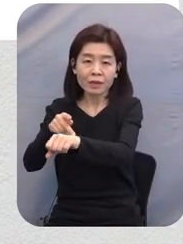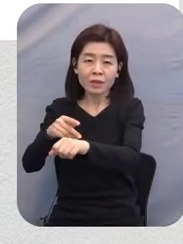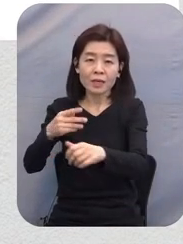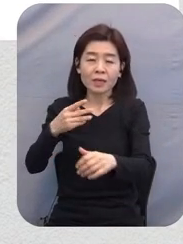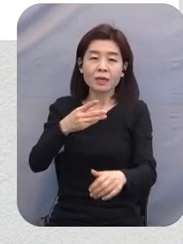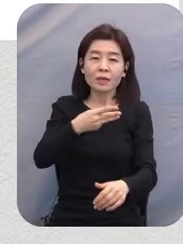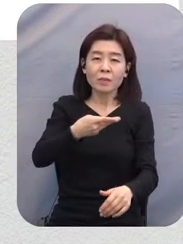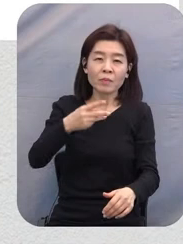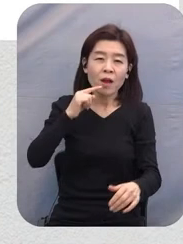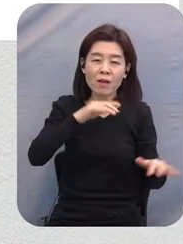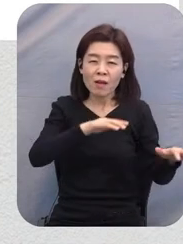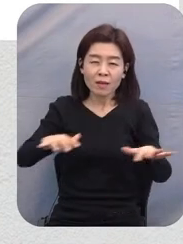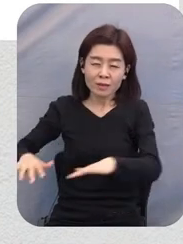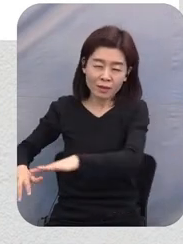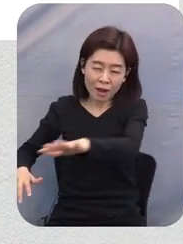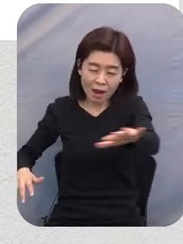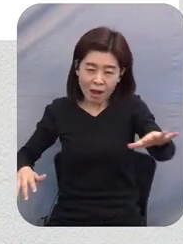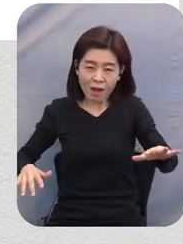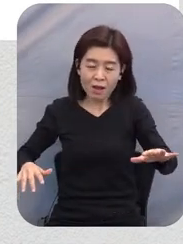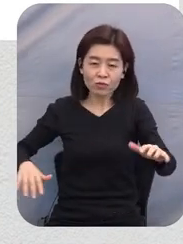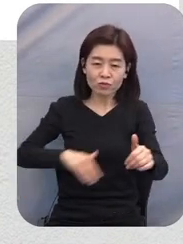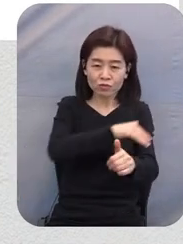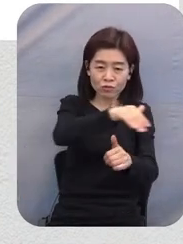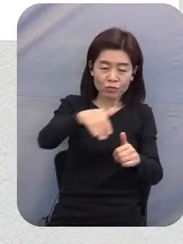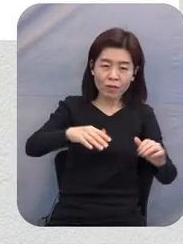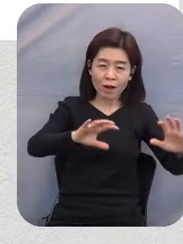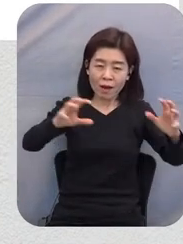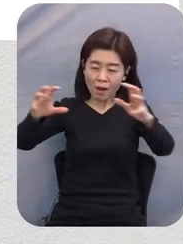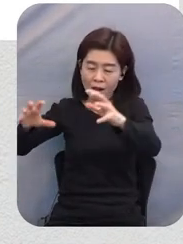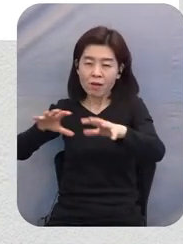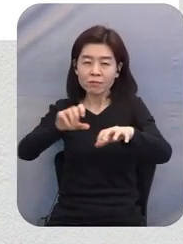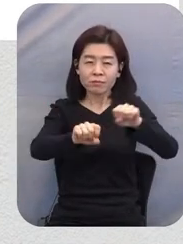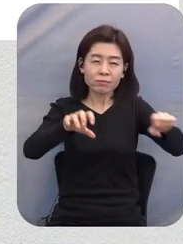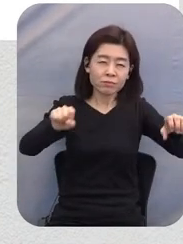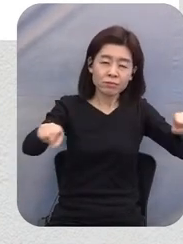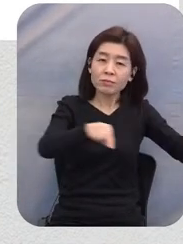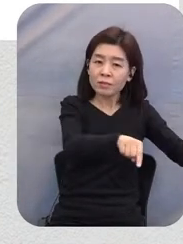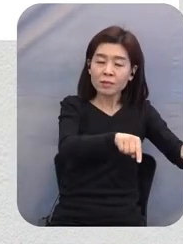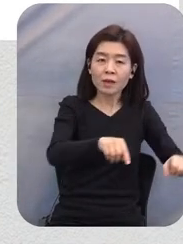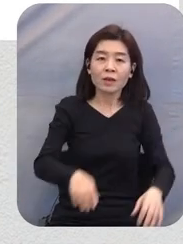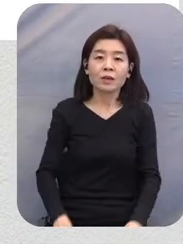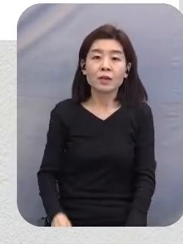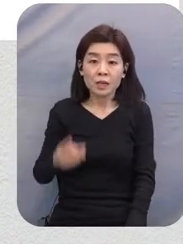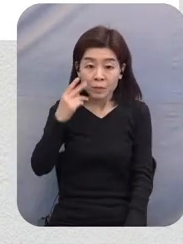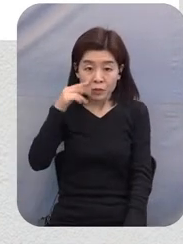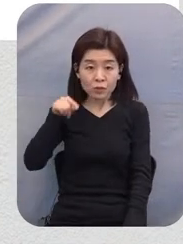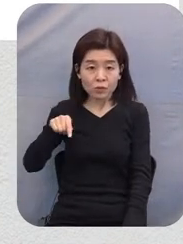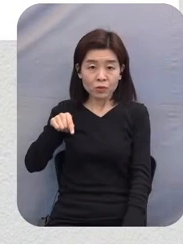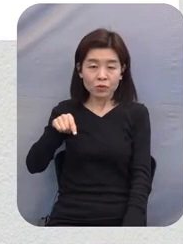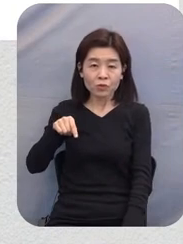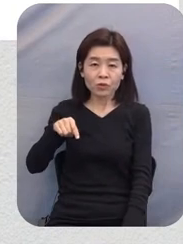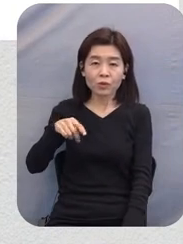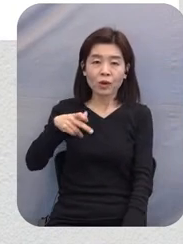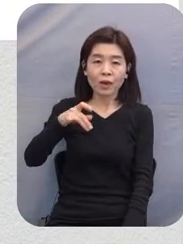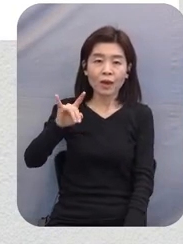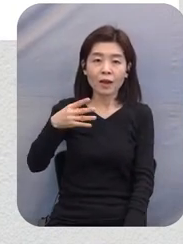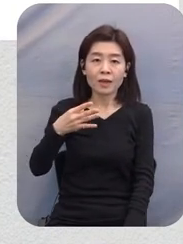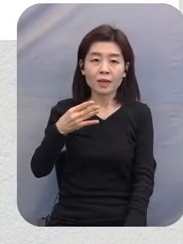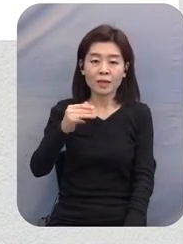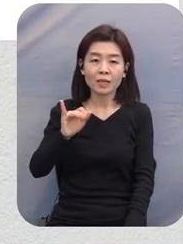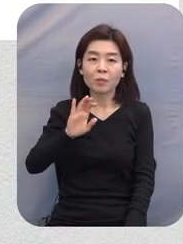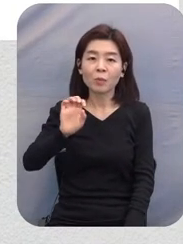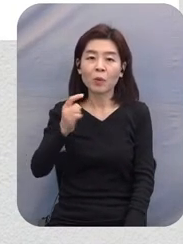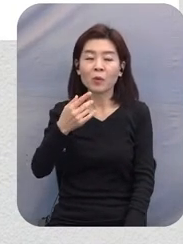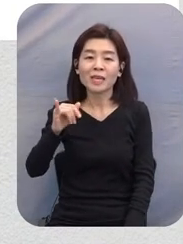다 미국의 판도가 됐습니다. 그래서 보면 비로소 미국은 캘리포니아로부터 시작을 해서